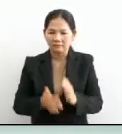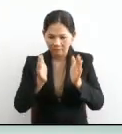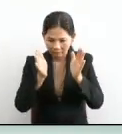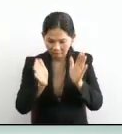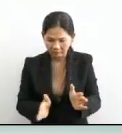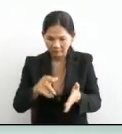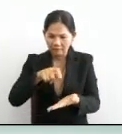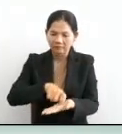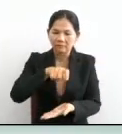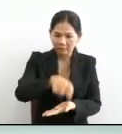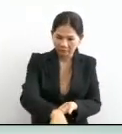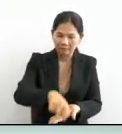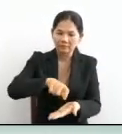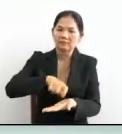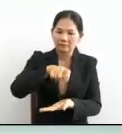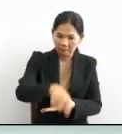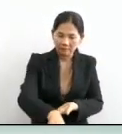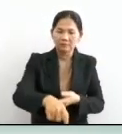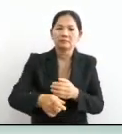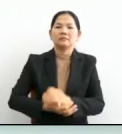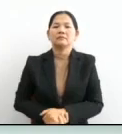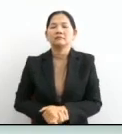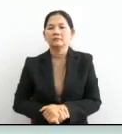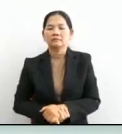robo cá sẽ cỏ